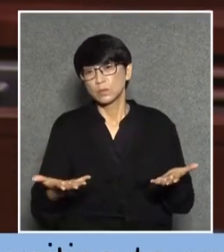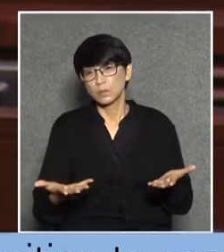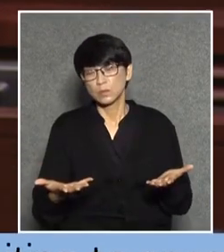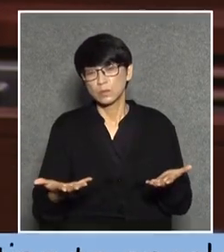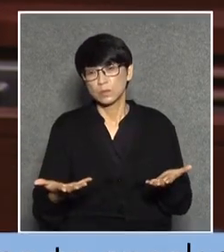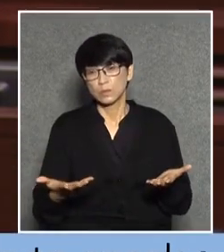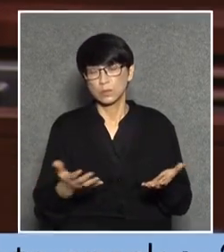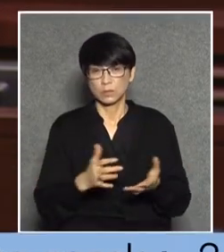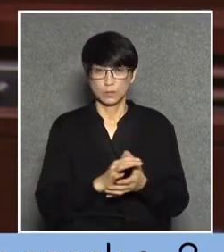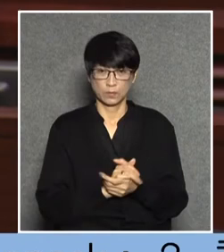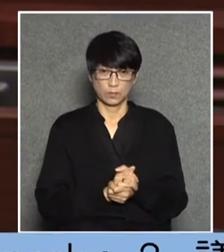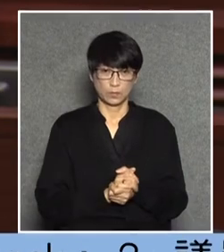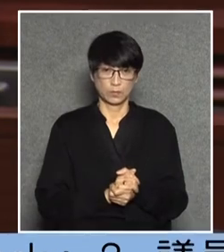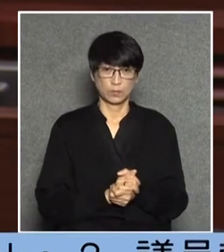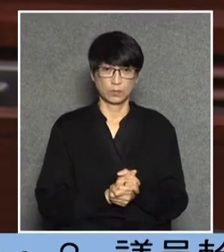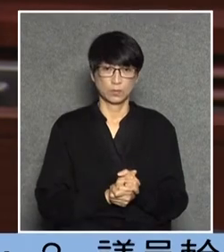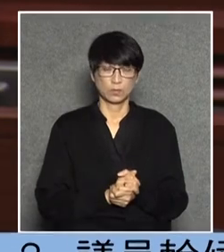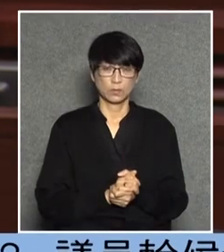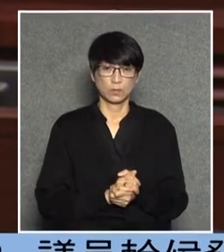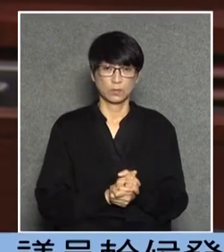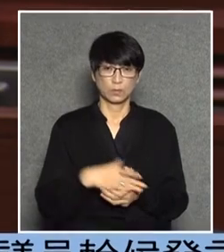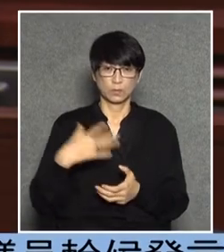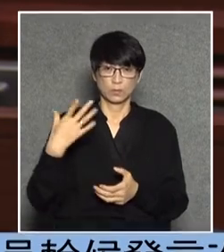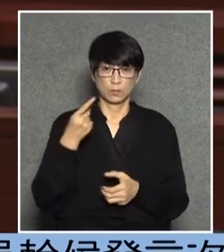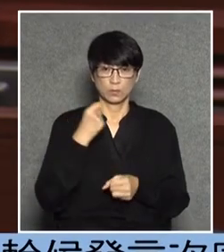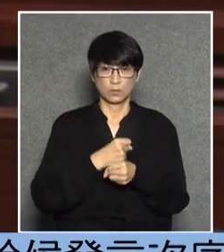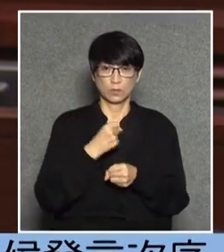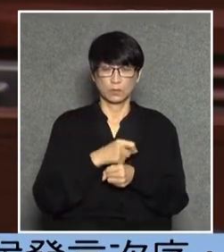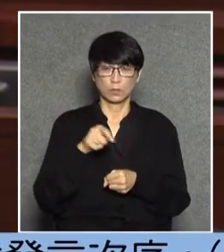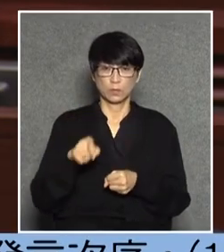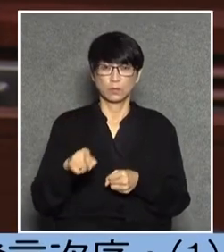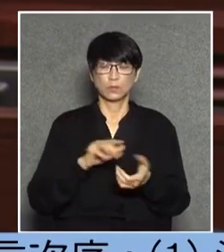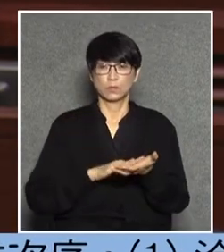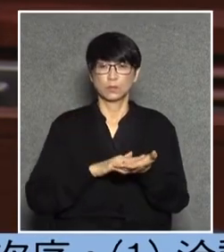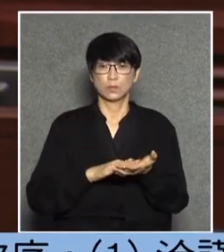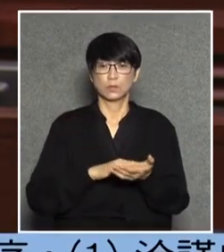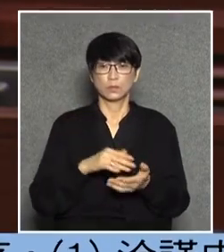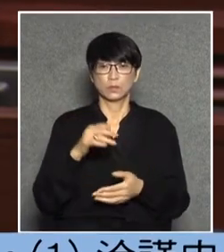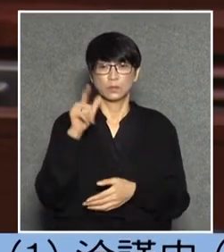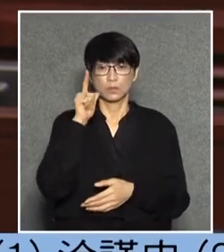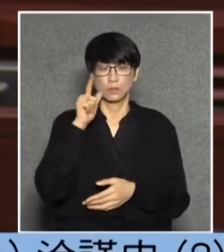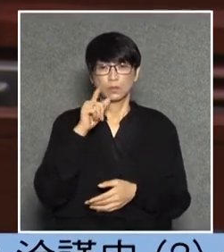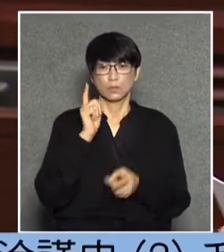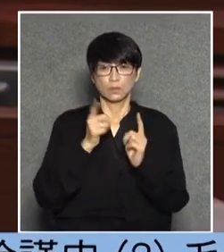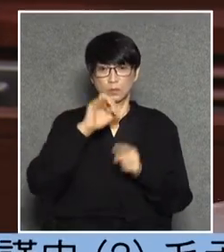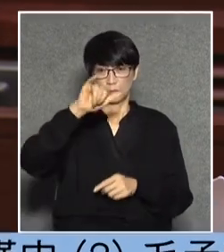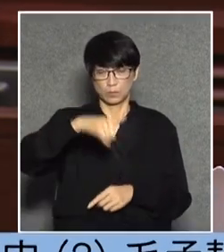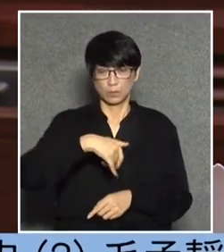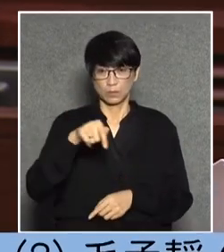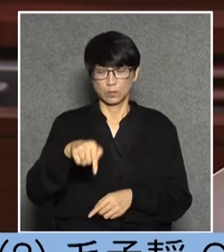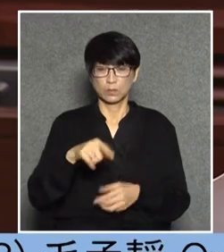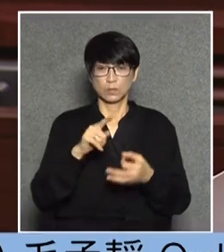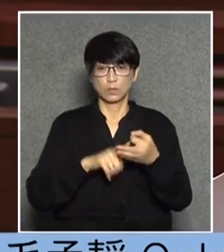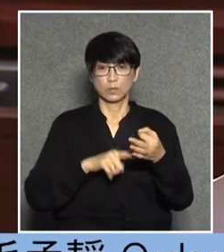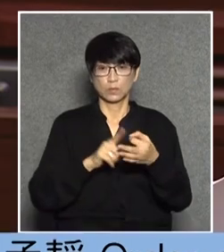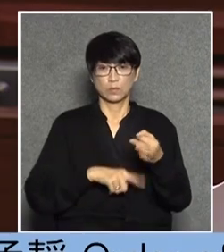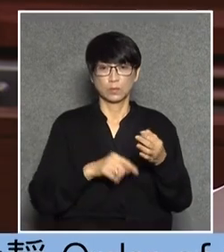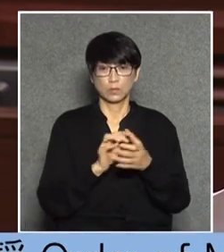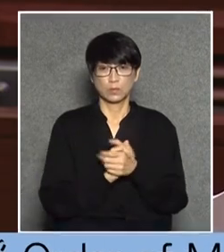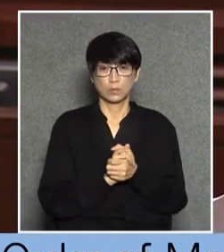主席，我哋唯一做呢一樣嘢，我睇到嘅就係李嘉誠可能翻嚟啦。佢嗰間叫做